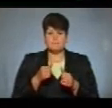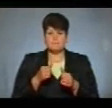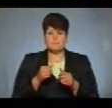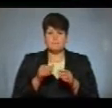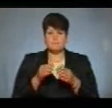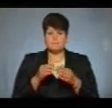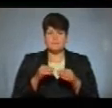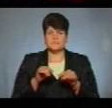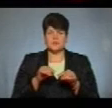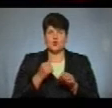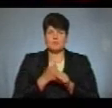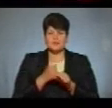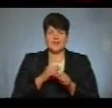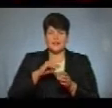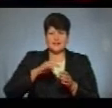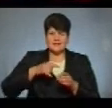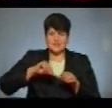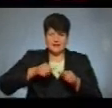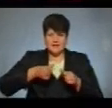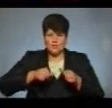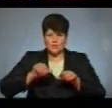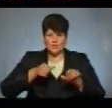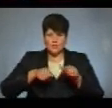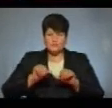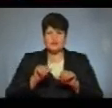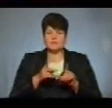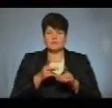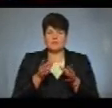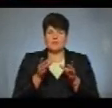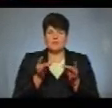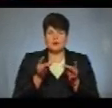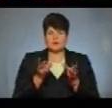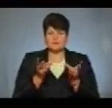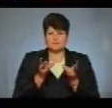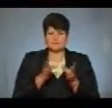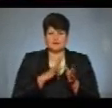щоб була дірка. Потім треба намочити глину, щоб вона була